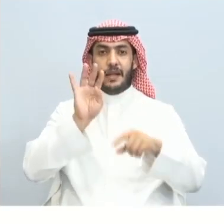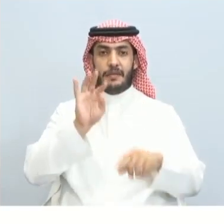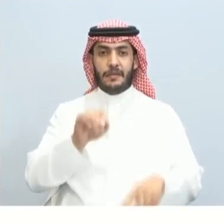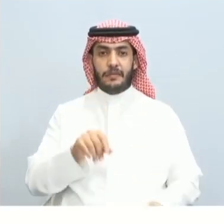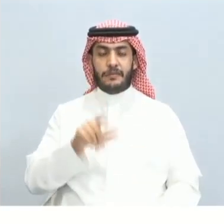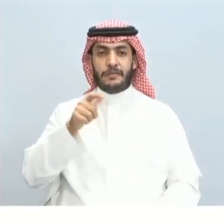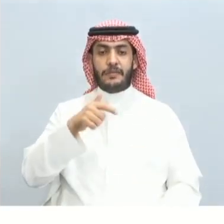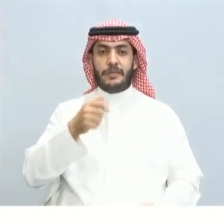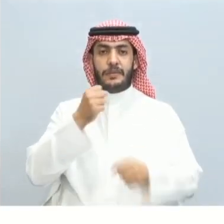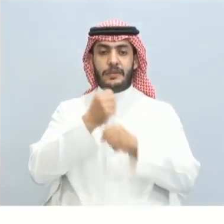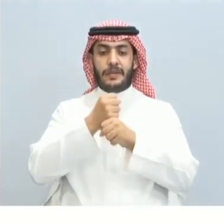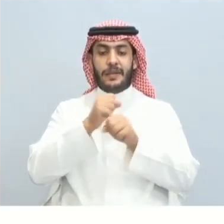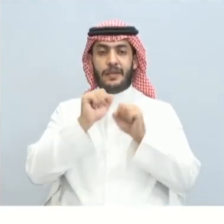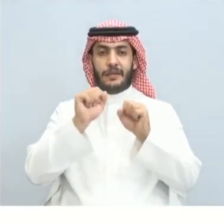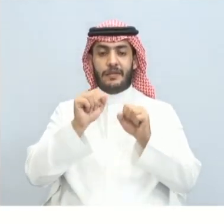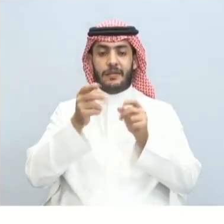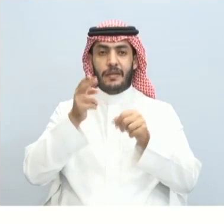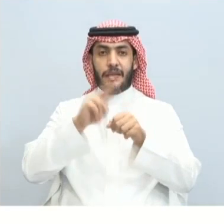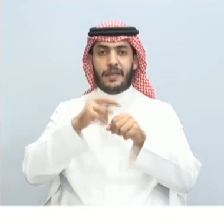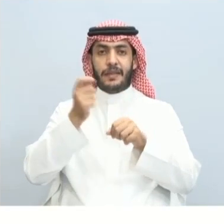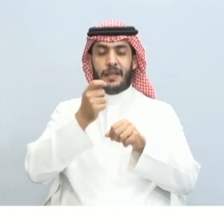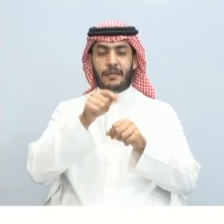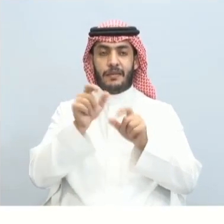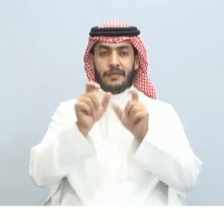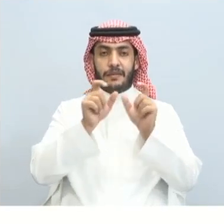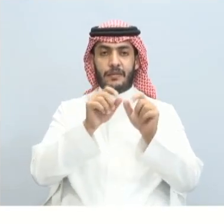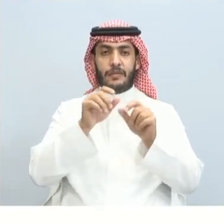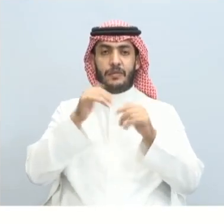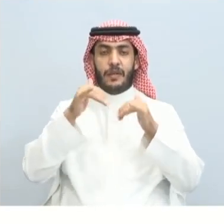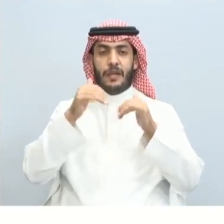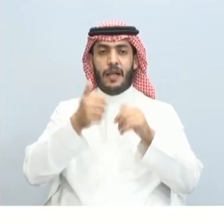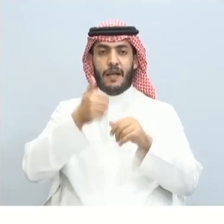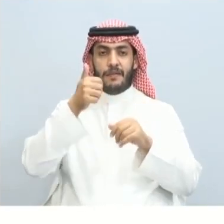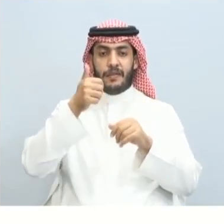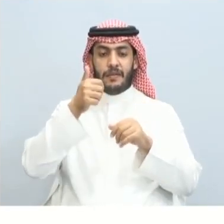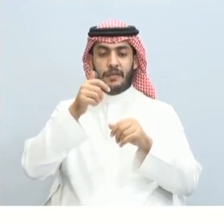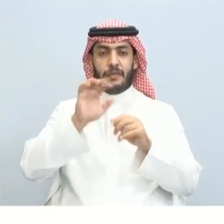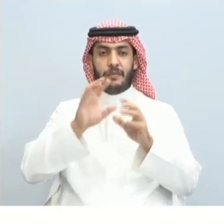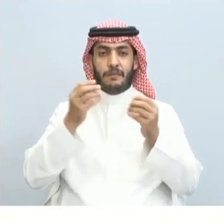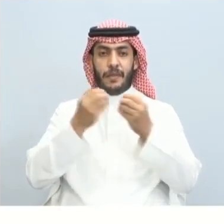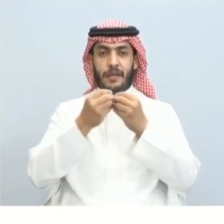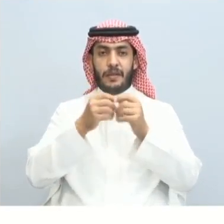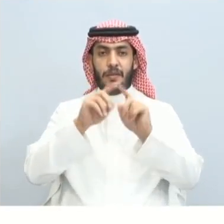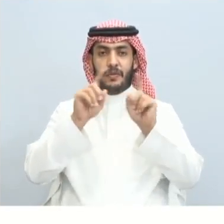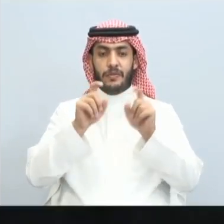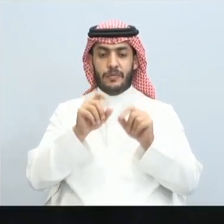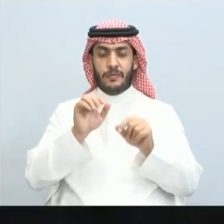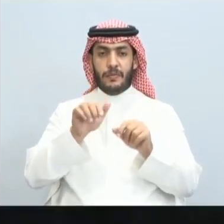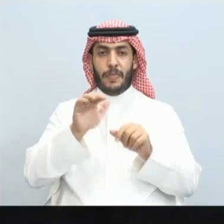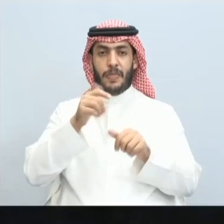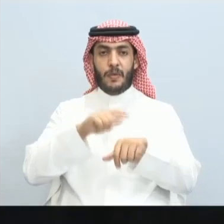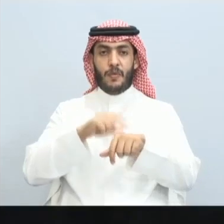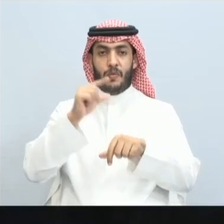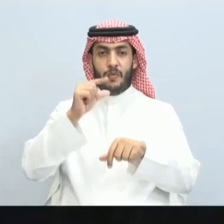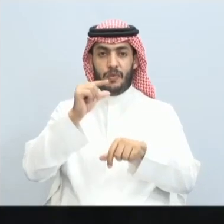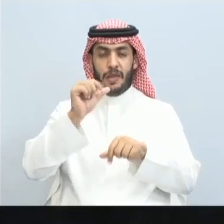نريد ان نستعمل خاصيه او اكثر لاعاده كتابه هذه العباره بصوره مكافئه لا تتضمن اقواسا سوف اترك